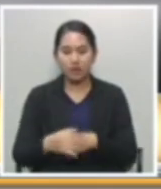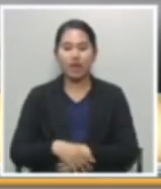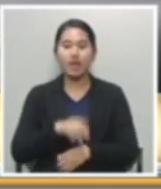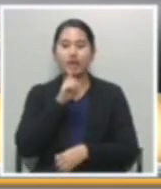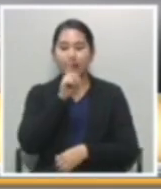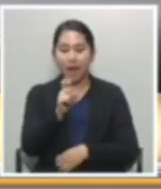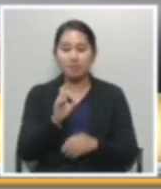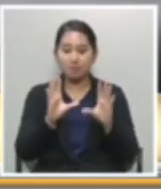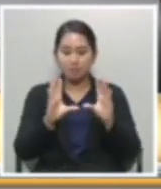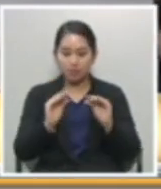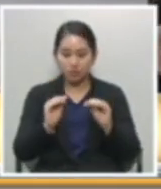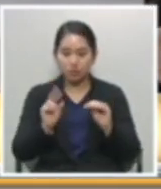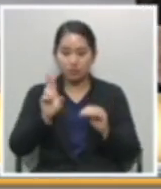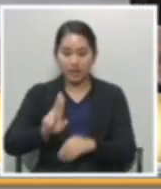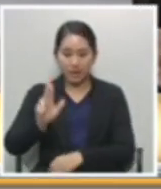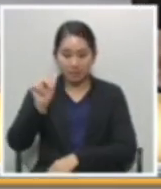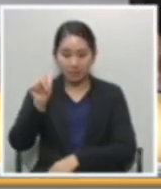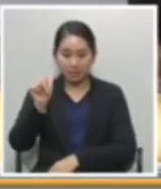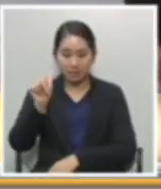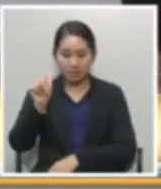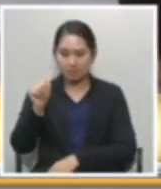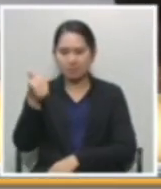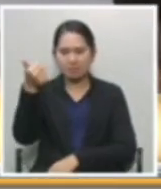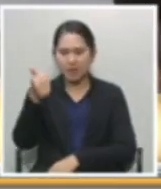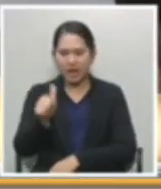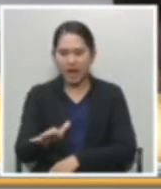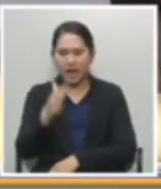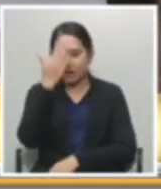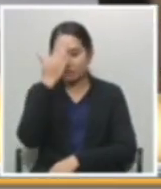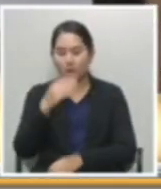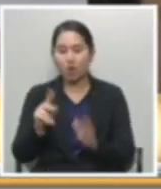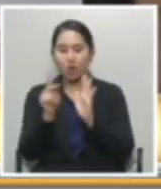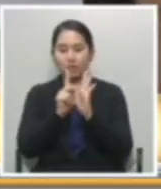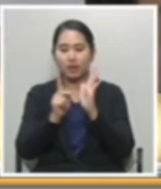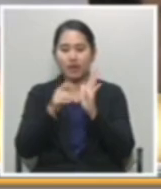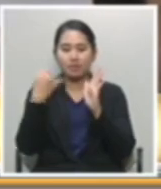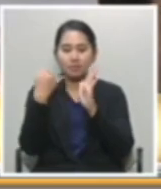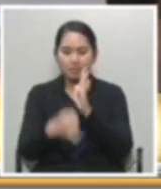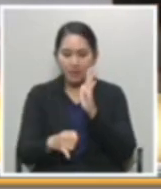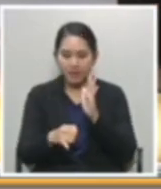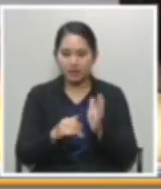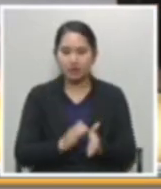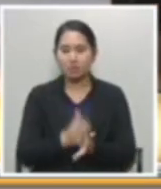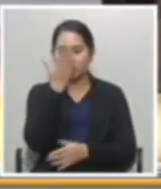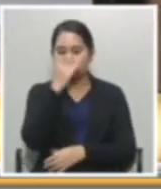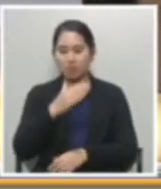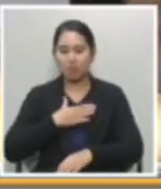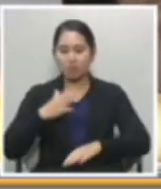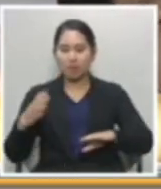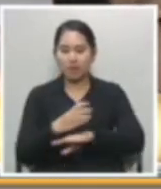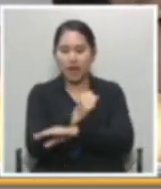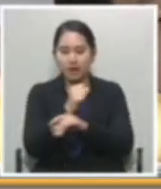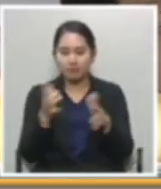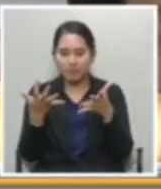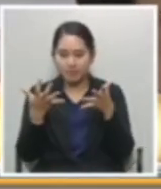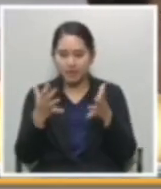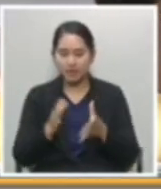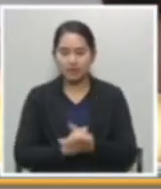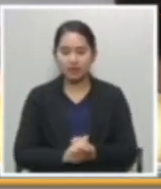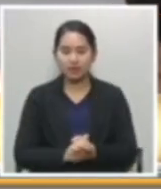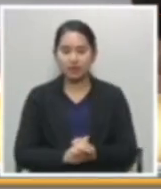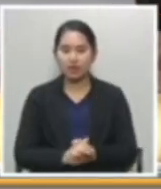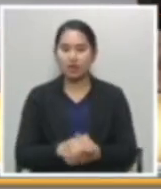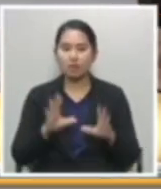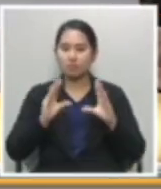มมันก็ใช้ไม่ได้ครับเพราะมันถูกต้องตามกฎหมายกระทำจากผู้ที่ไม่มีอำนาจหน้าที่นะครับการประชุม